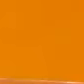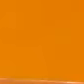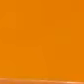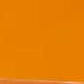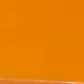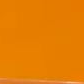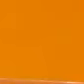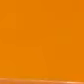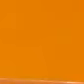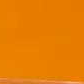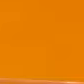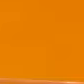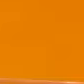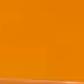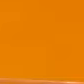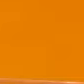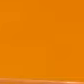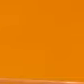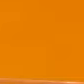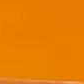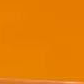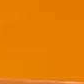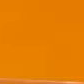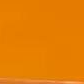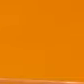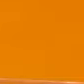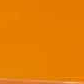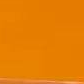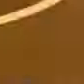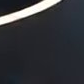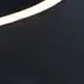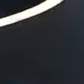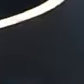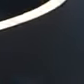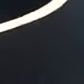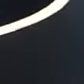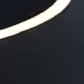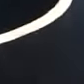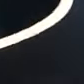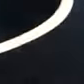o günün gelişmelerini anlattık haberin merkezinden Atv Haber merkezinden İyi akşamlar